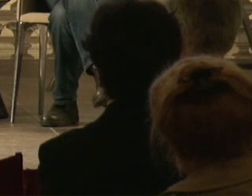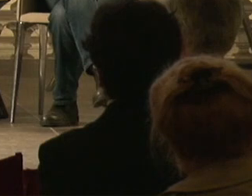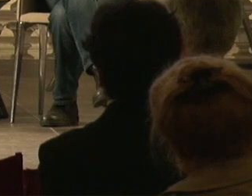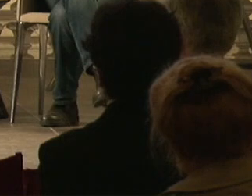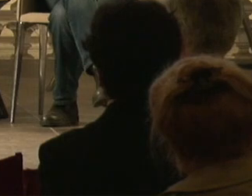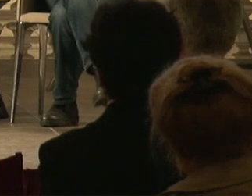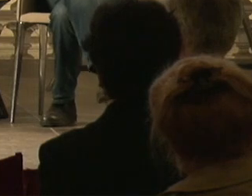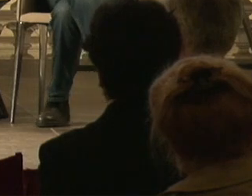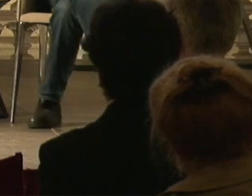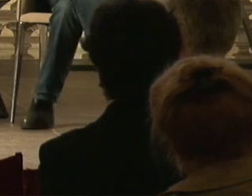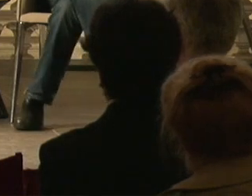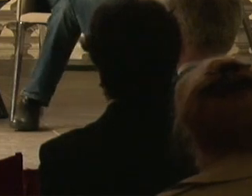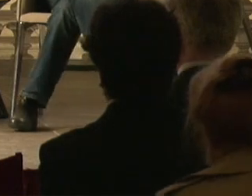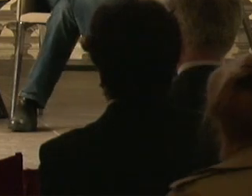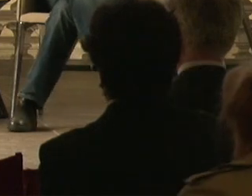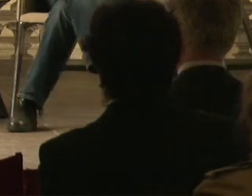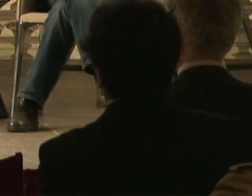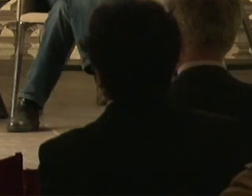Ok.